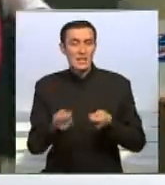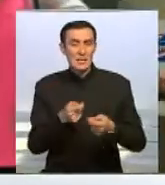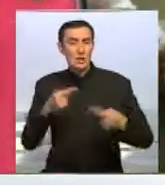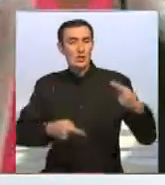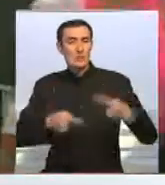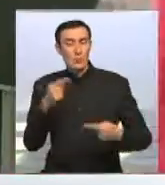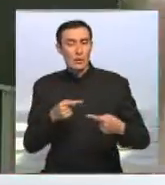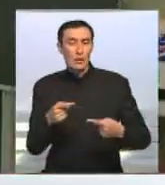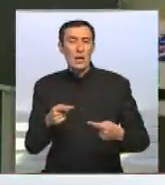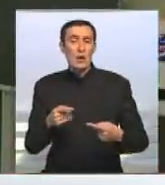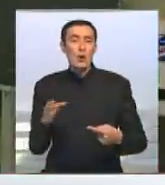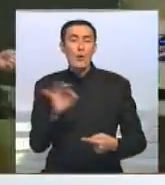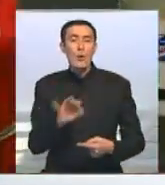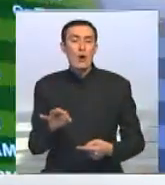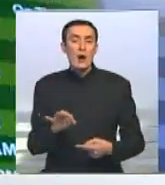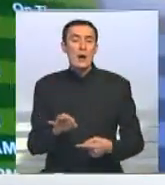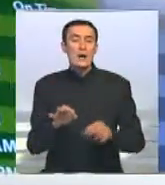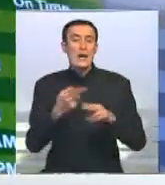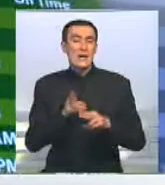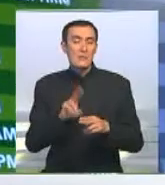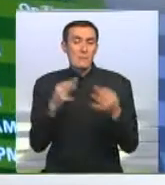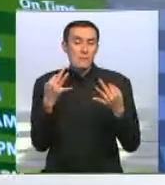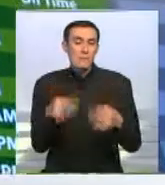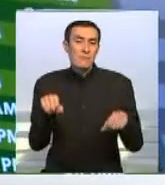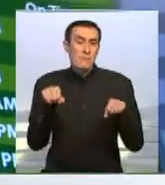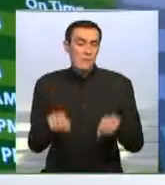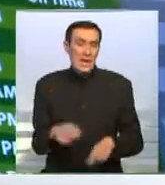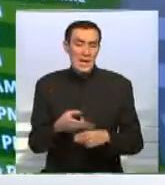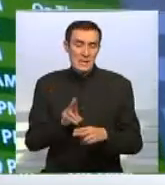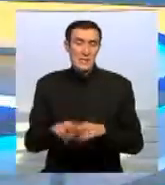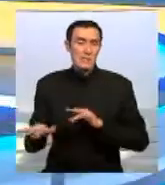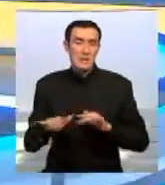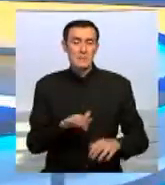власти спорили о законности этих мер.